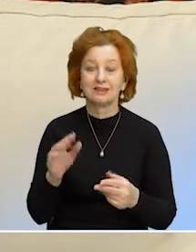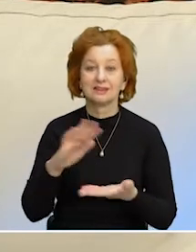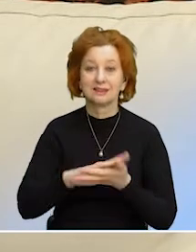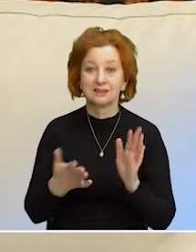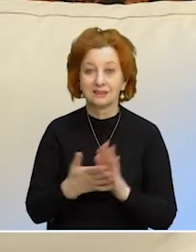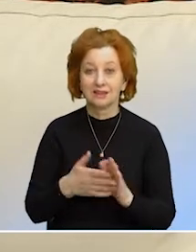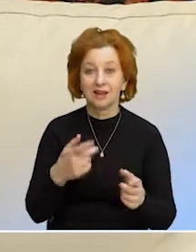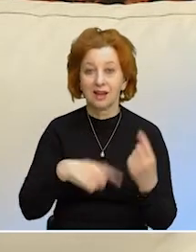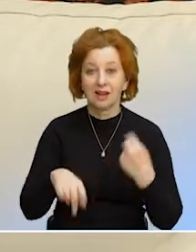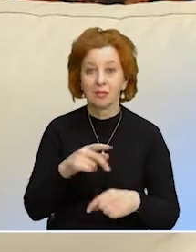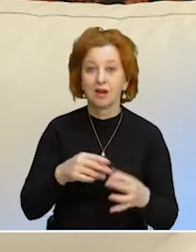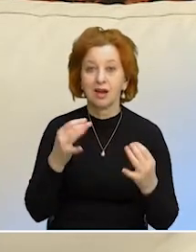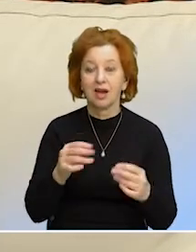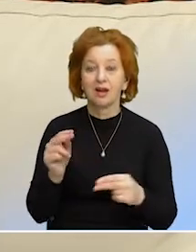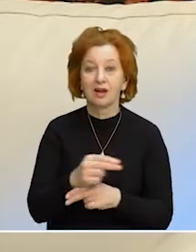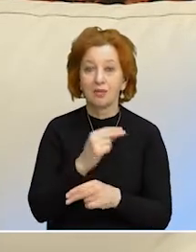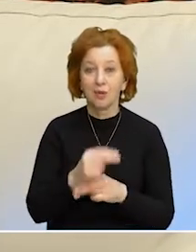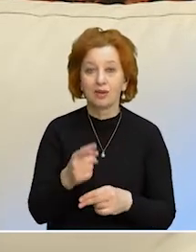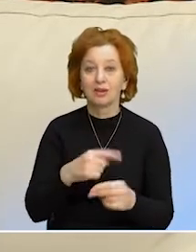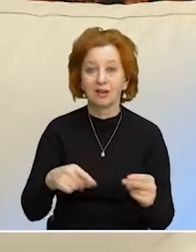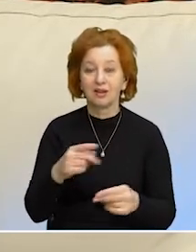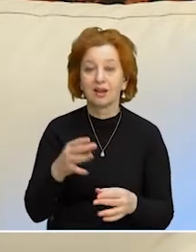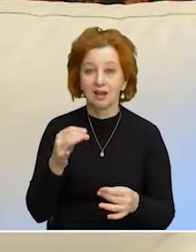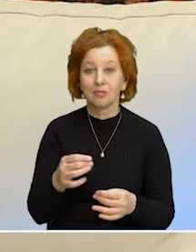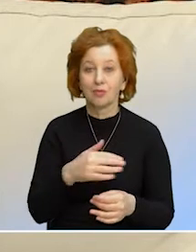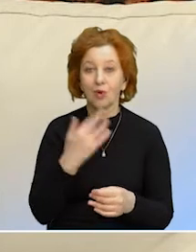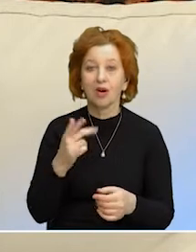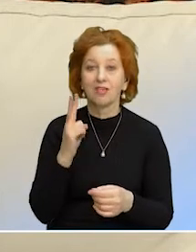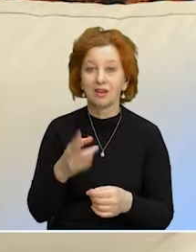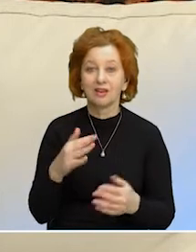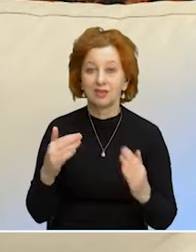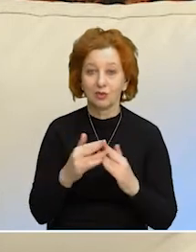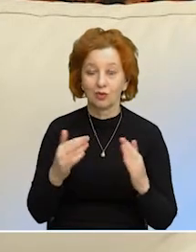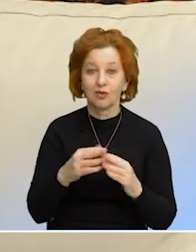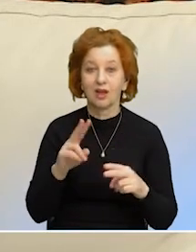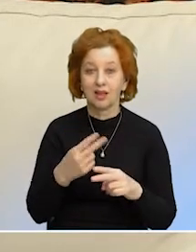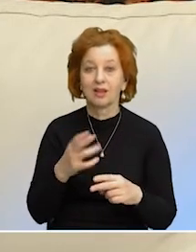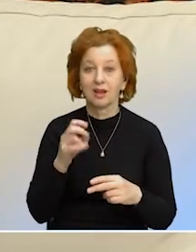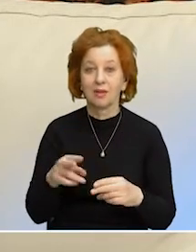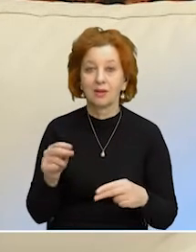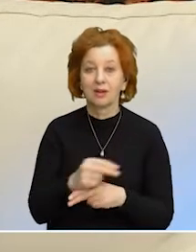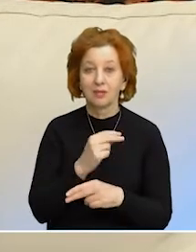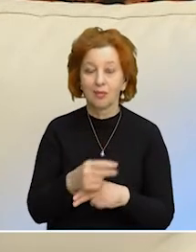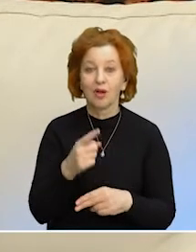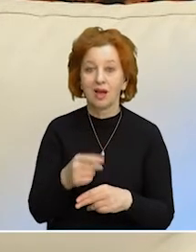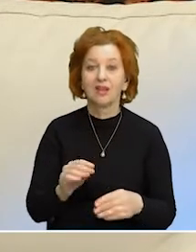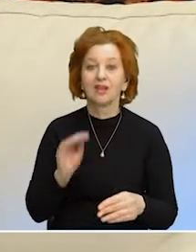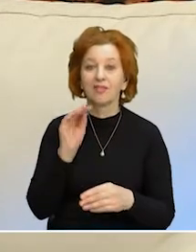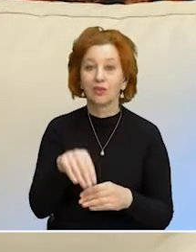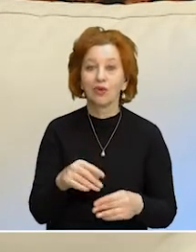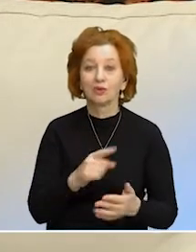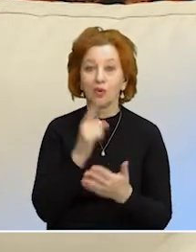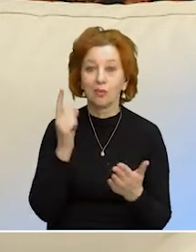система или производится ремонтные работы на конструктивном элементе многоквартирного дома. Это называется капитальным ремонтом. Взнос